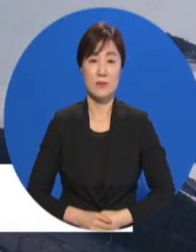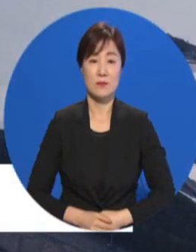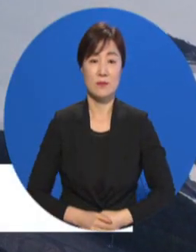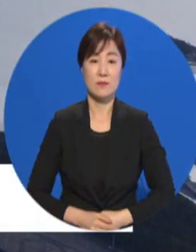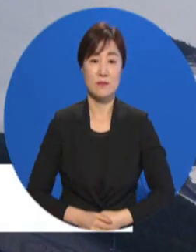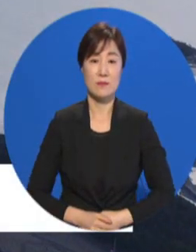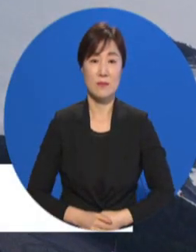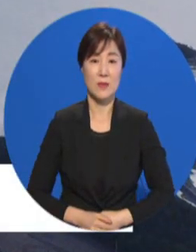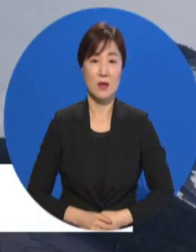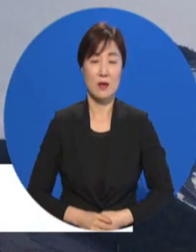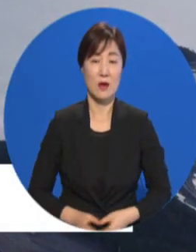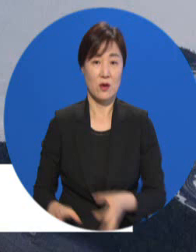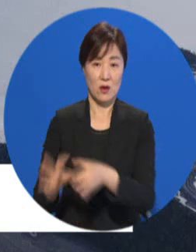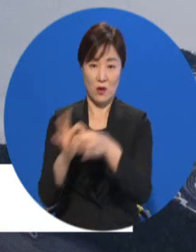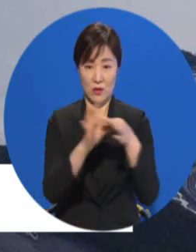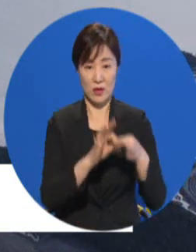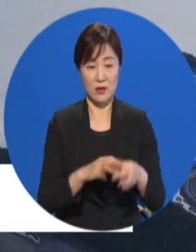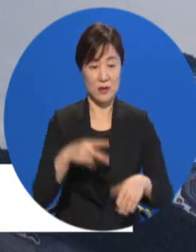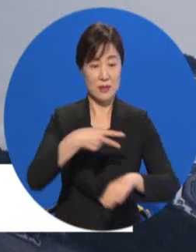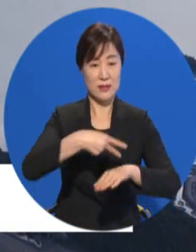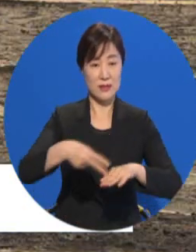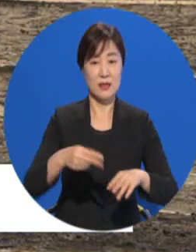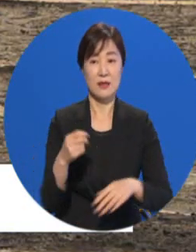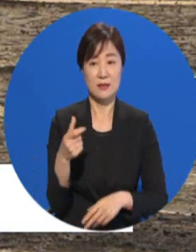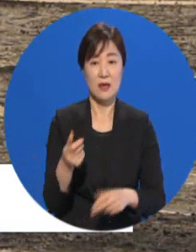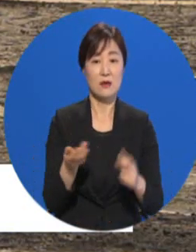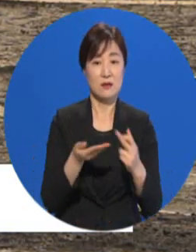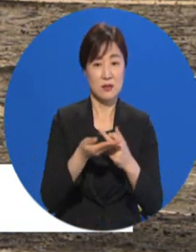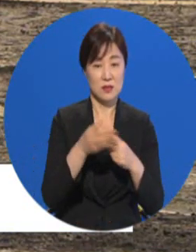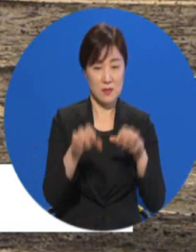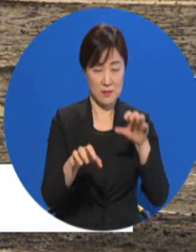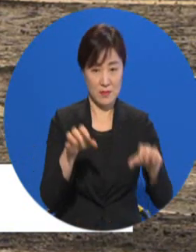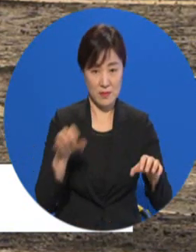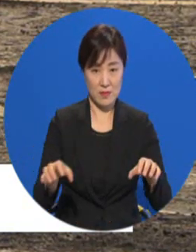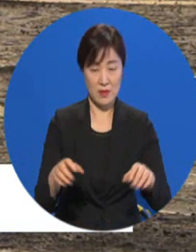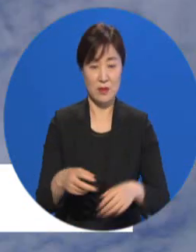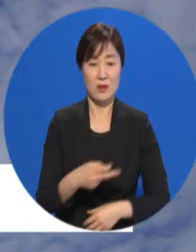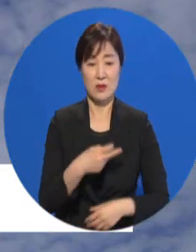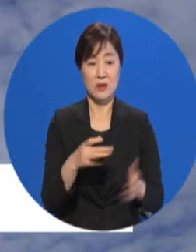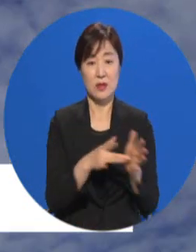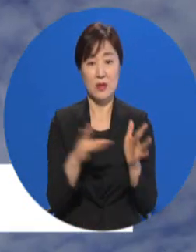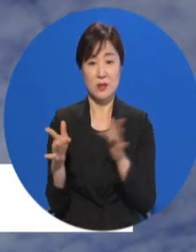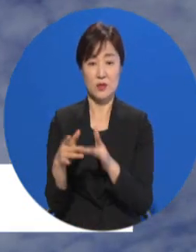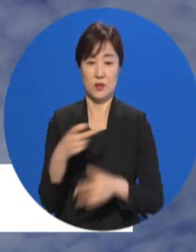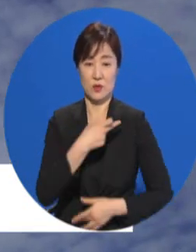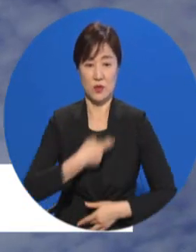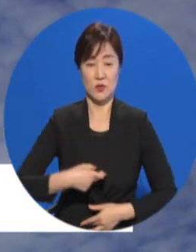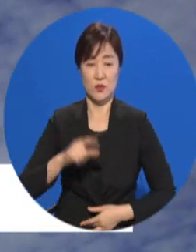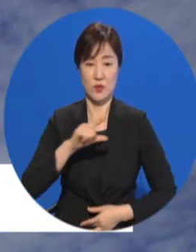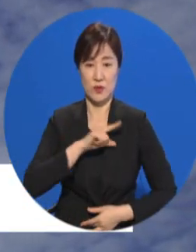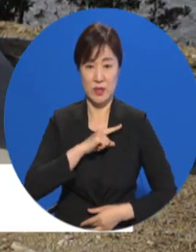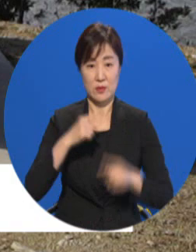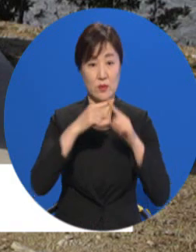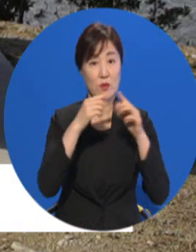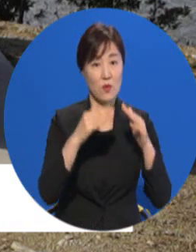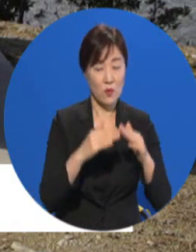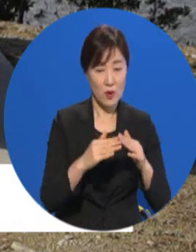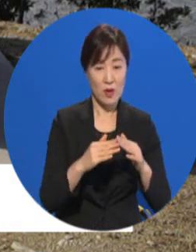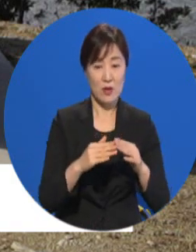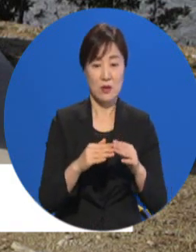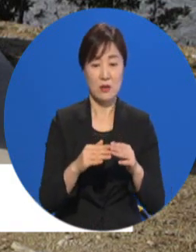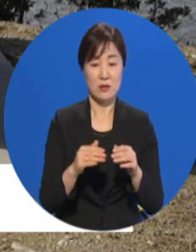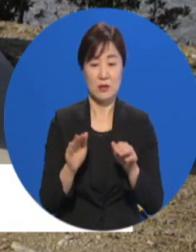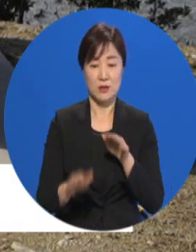노둣길로 연결되는 신안의 작은 4개 섬마을. 예수의 열두 제자 이름을 딴 12사도 작은 예배당과